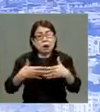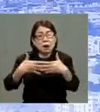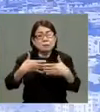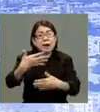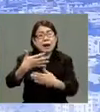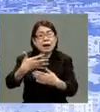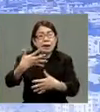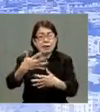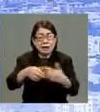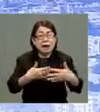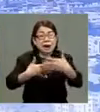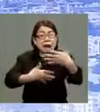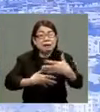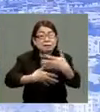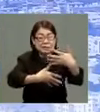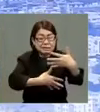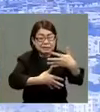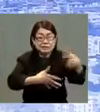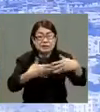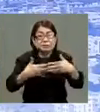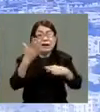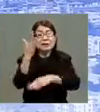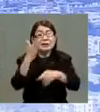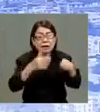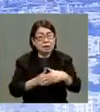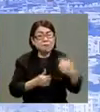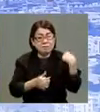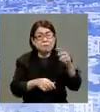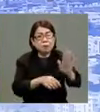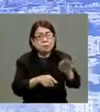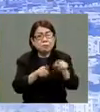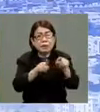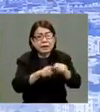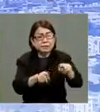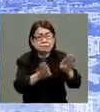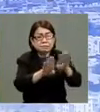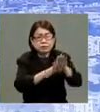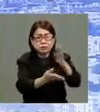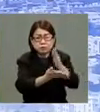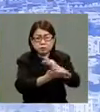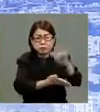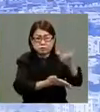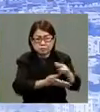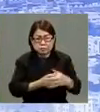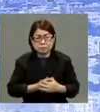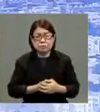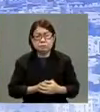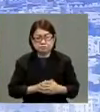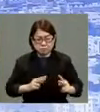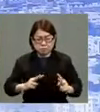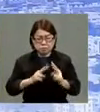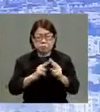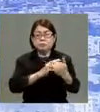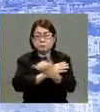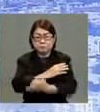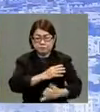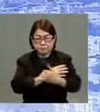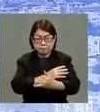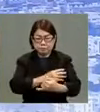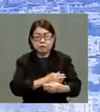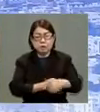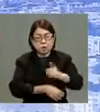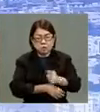ปิดสนามบินของเขาภายในประเทศเพราะฉะนั้นท่านจะต้องประสานหาที่ซึ่งไม่ใช่ท่านกระทรวงการต่างประเทศโดยสถานทูต